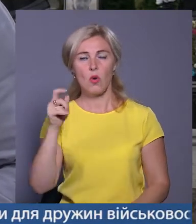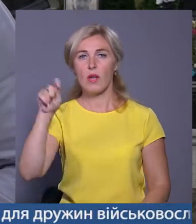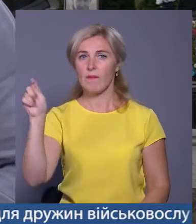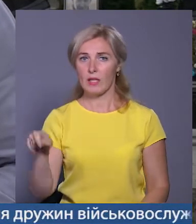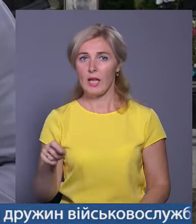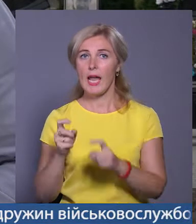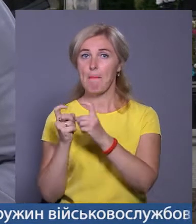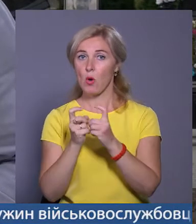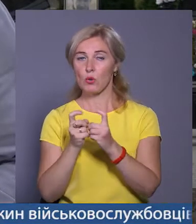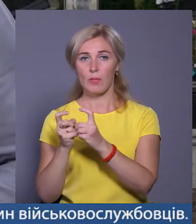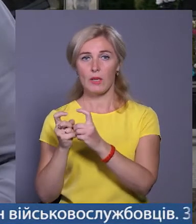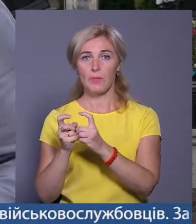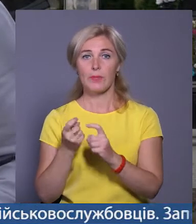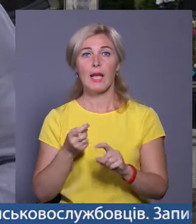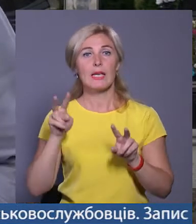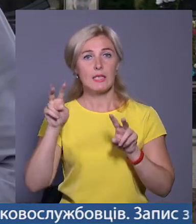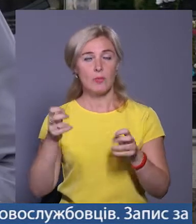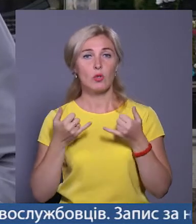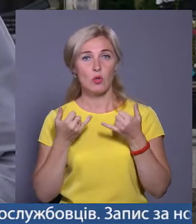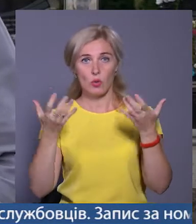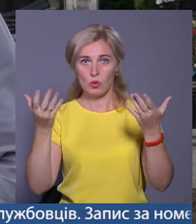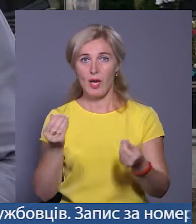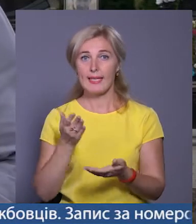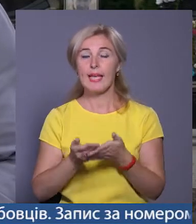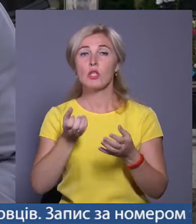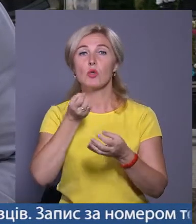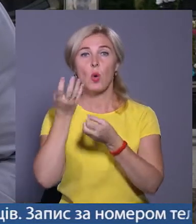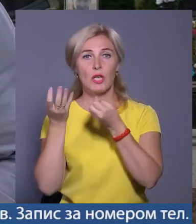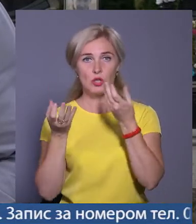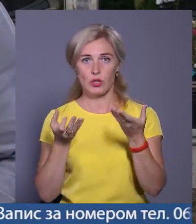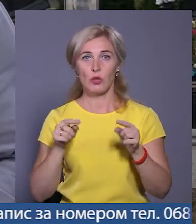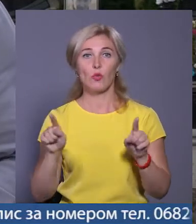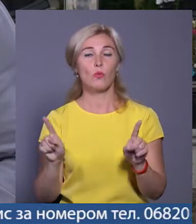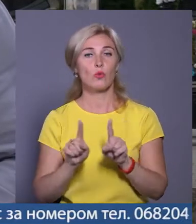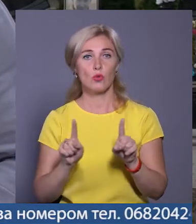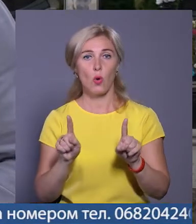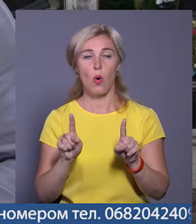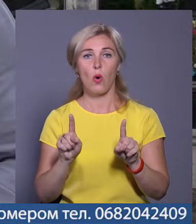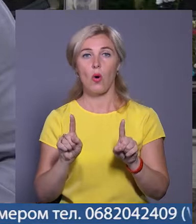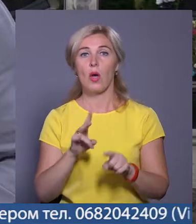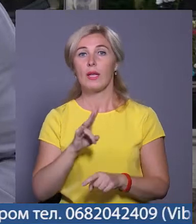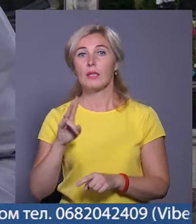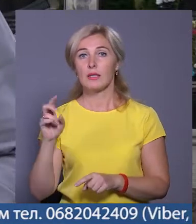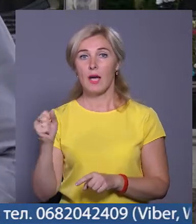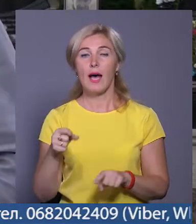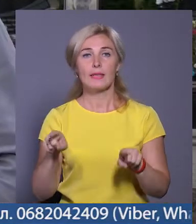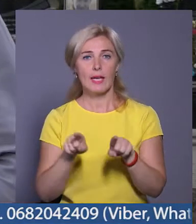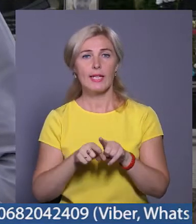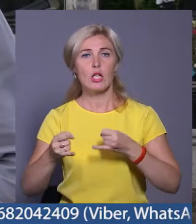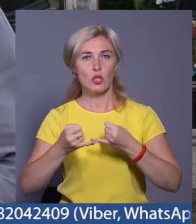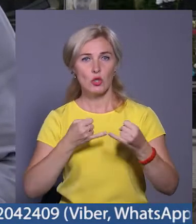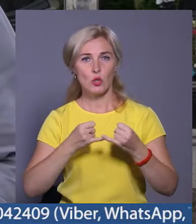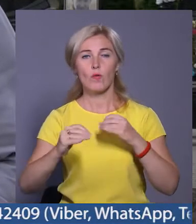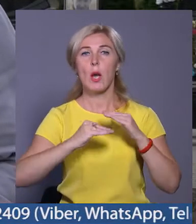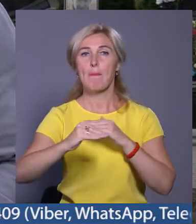і боротьби. І символом сьогоднішнього дня є соняшник. Тому що саме на таких жовтих